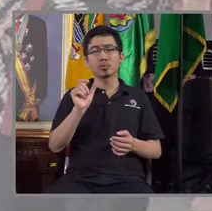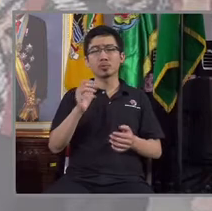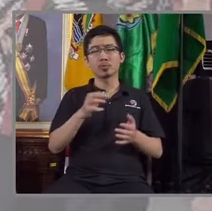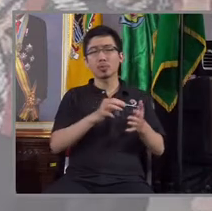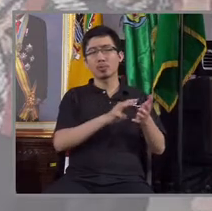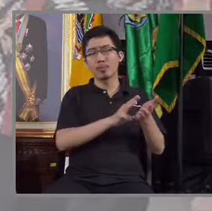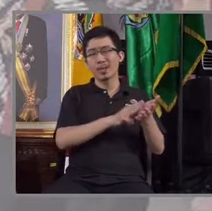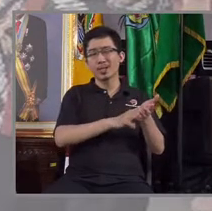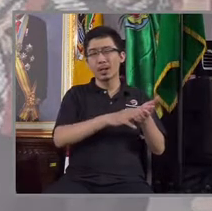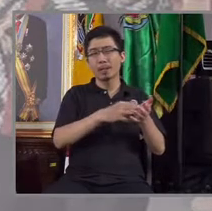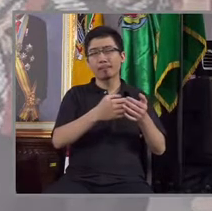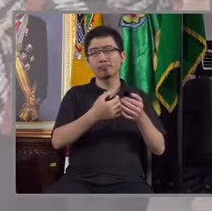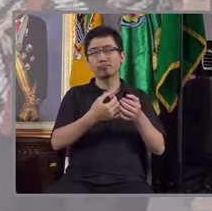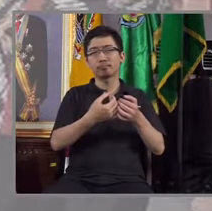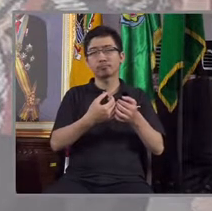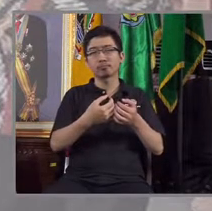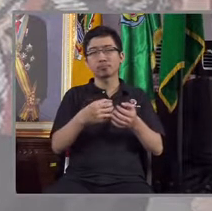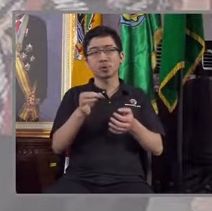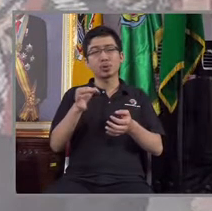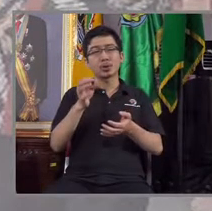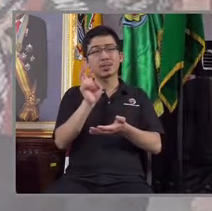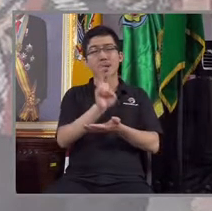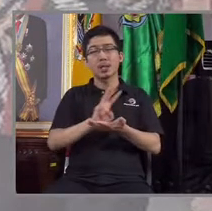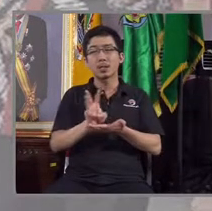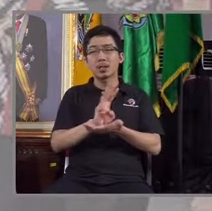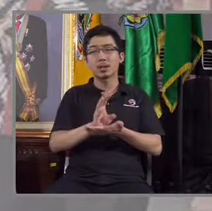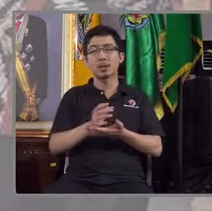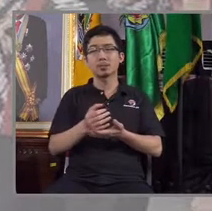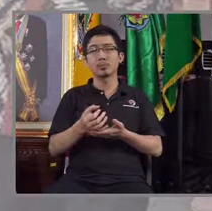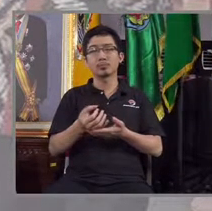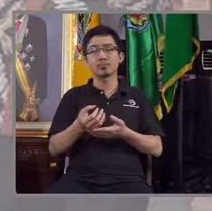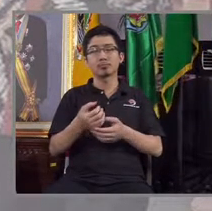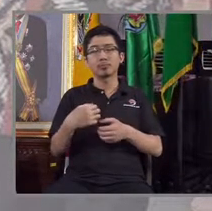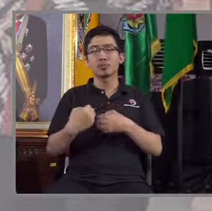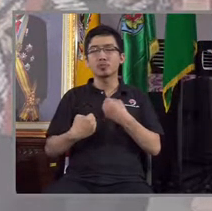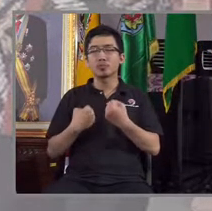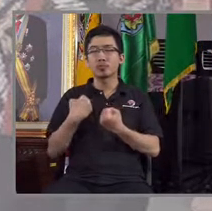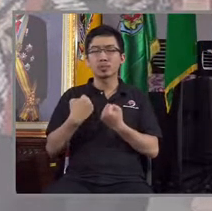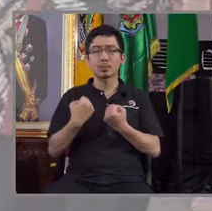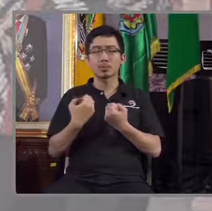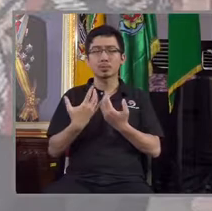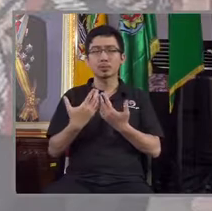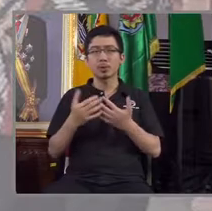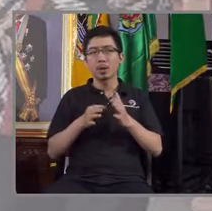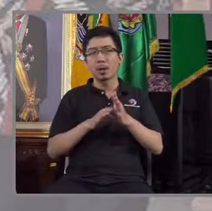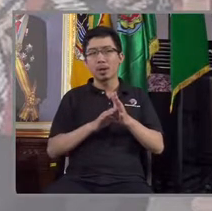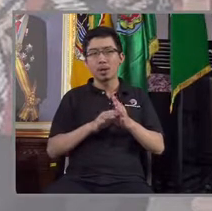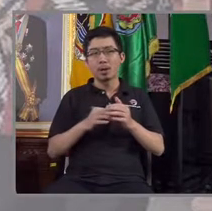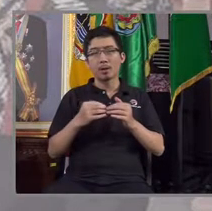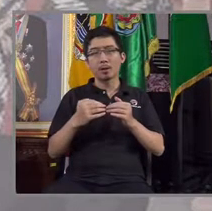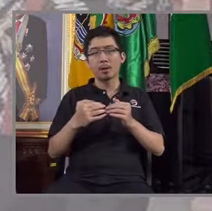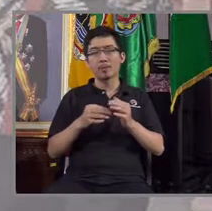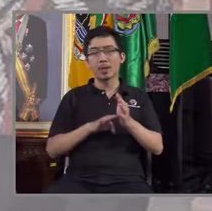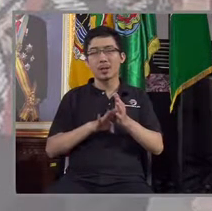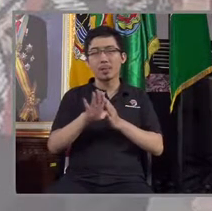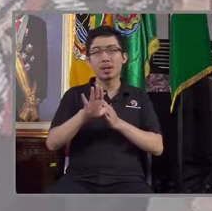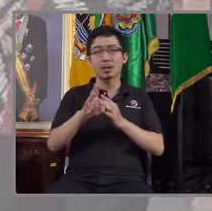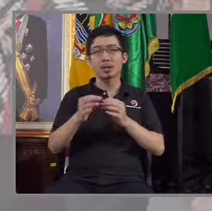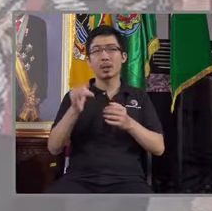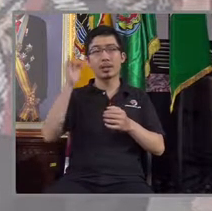permasalahan pembangunan yang ada di Kota Salatiga, upaya yang dilakukan dengan mengembangkan berbagai inovasi. Pada